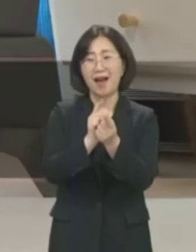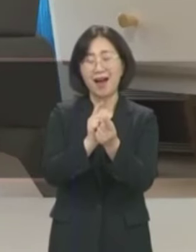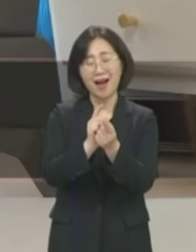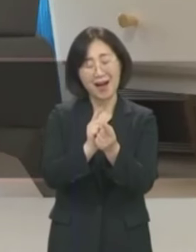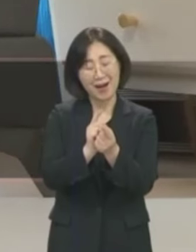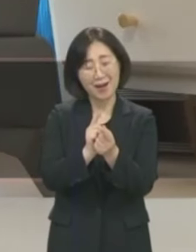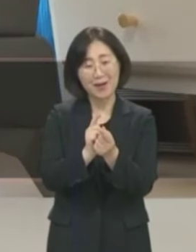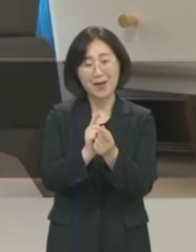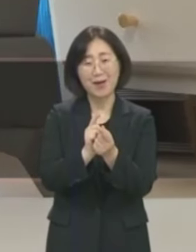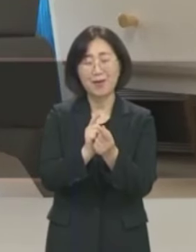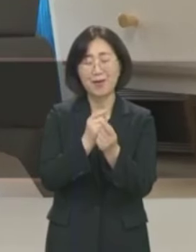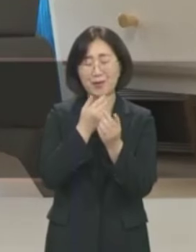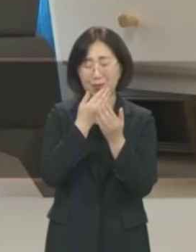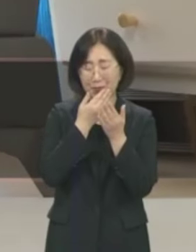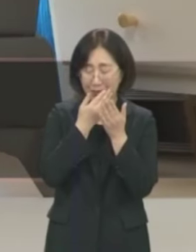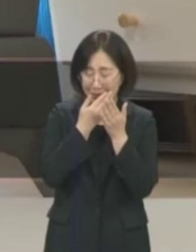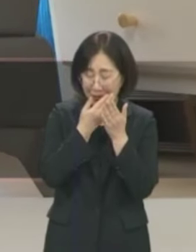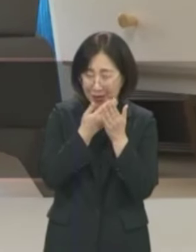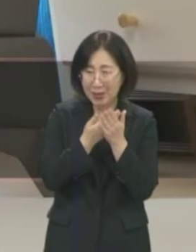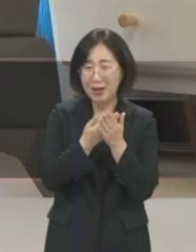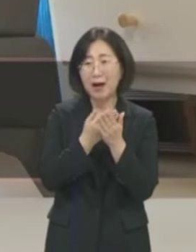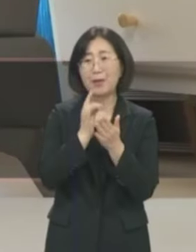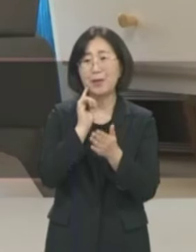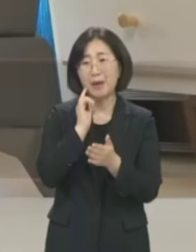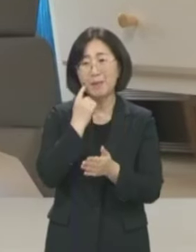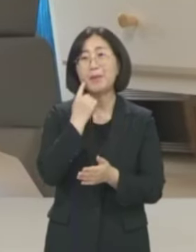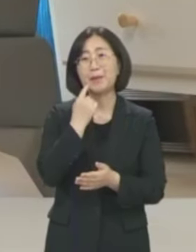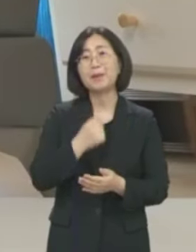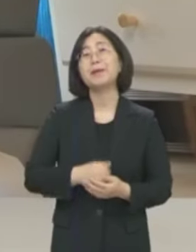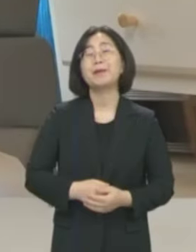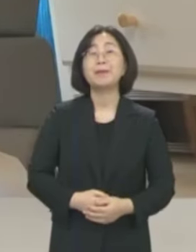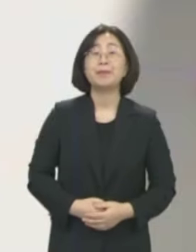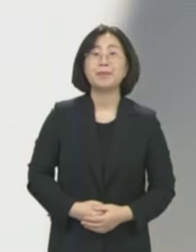너무 너무 소중하고 그치.